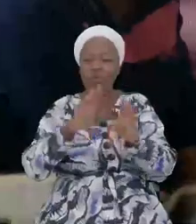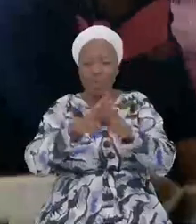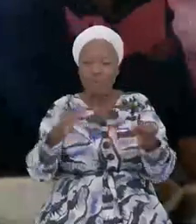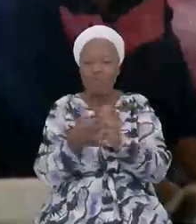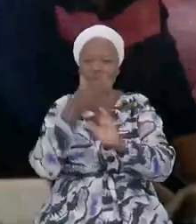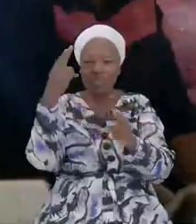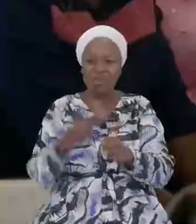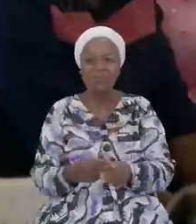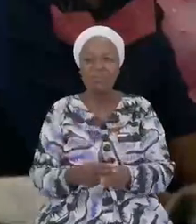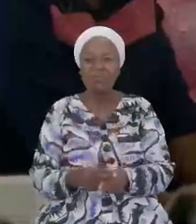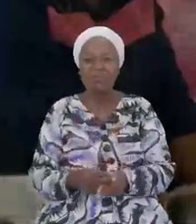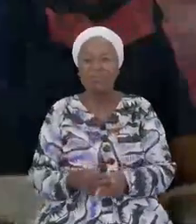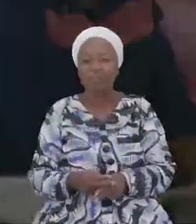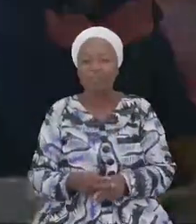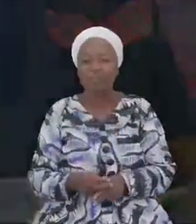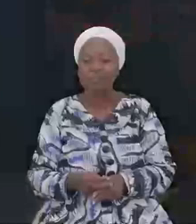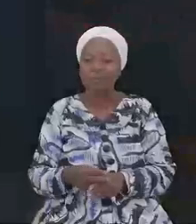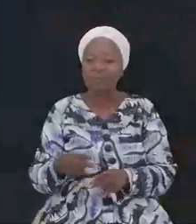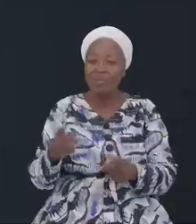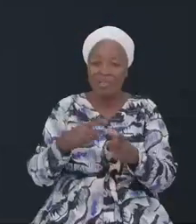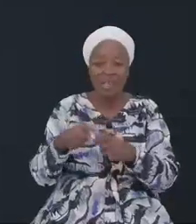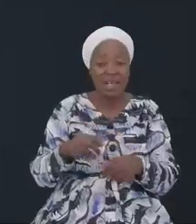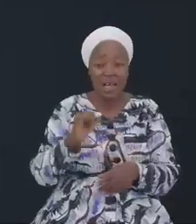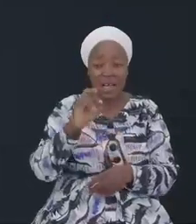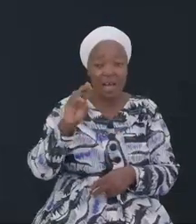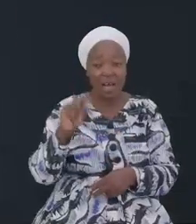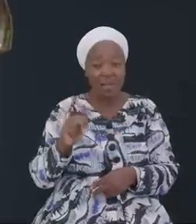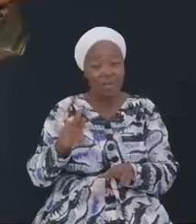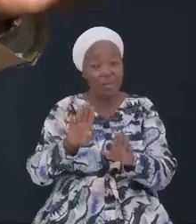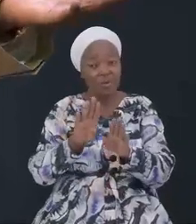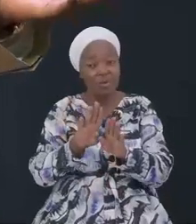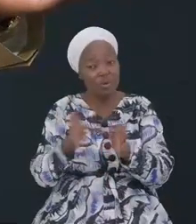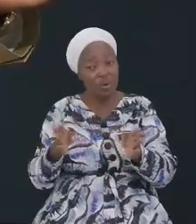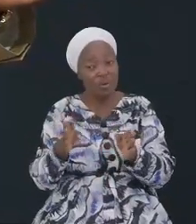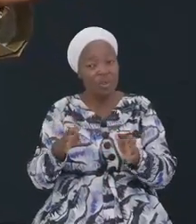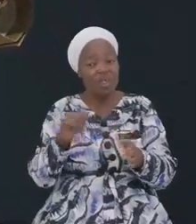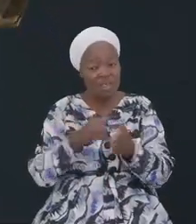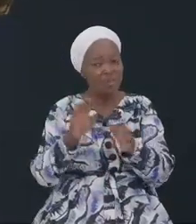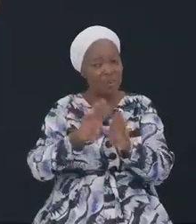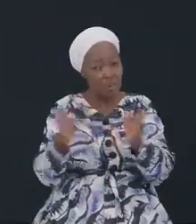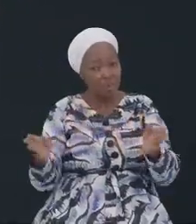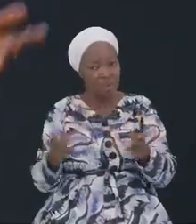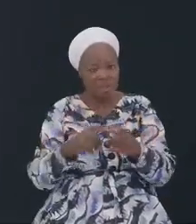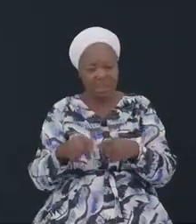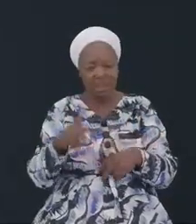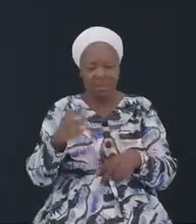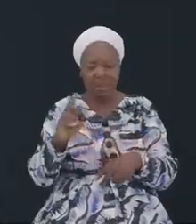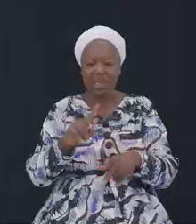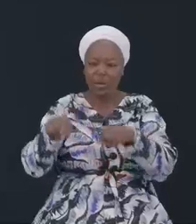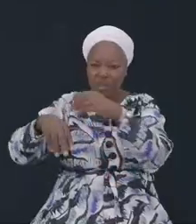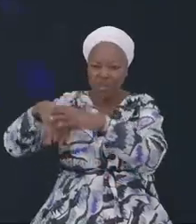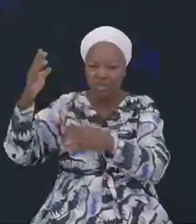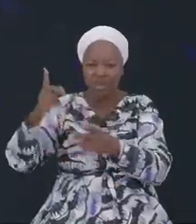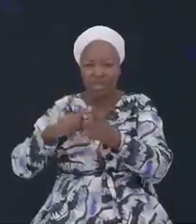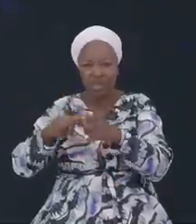toi. Maintenant, la porte derrière, la porte de fer s'ouvrit d'elle-même. Pierre sortit.